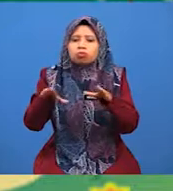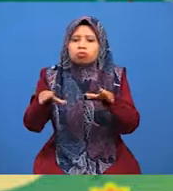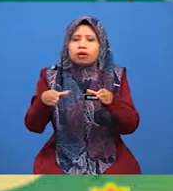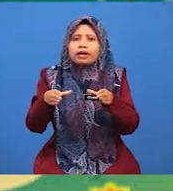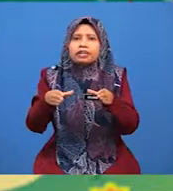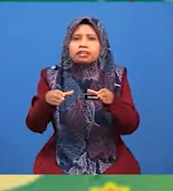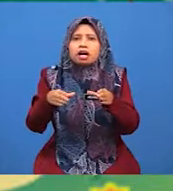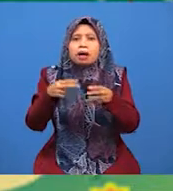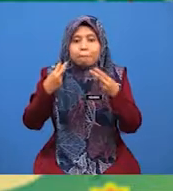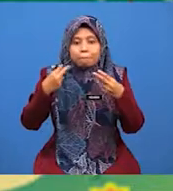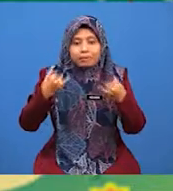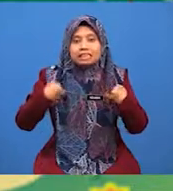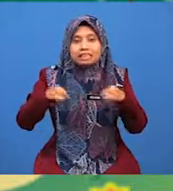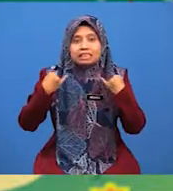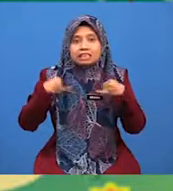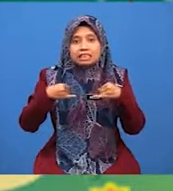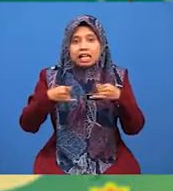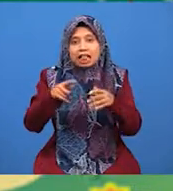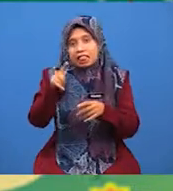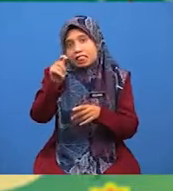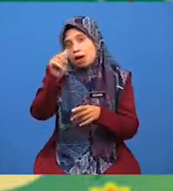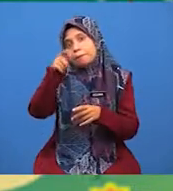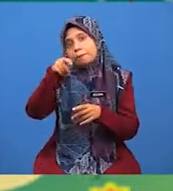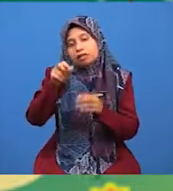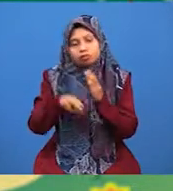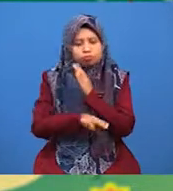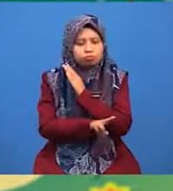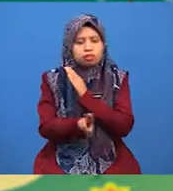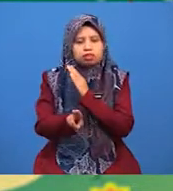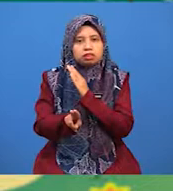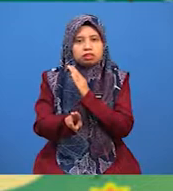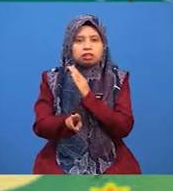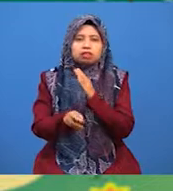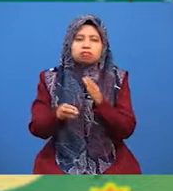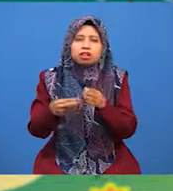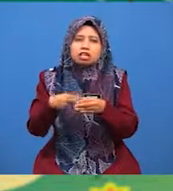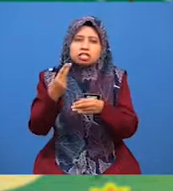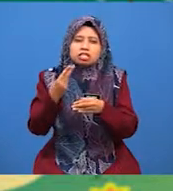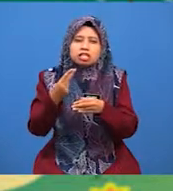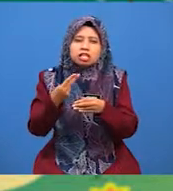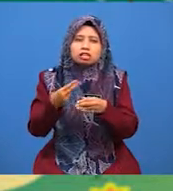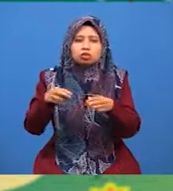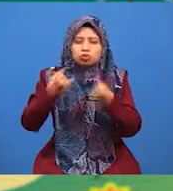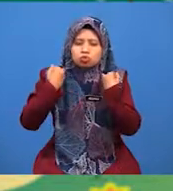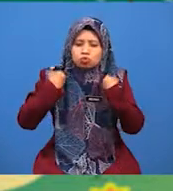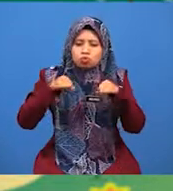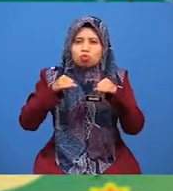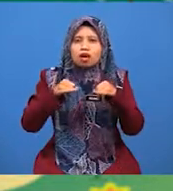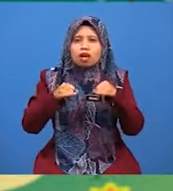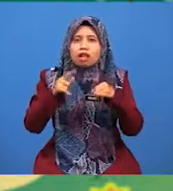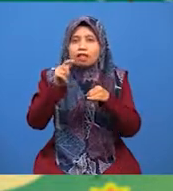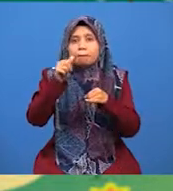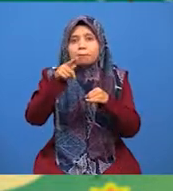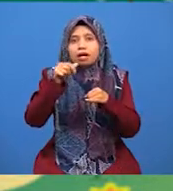mengusahakan perniagaan tapai ubi. Berkat hasil perniagaan tapai ubi itulah